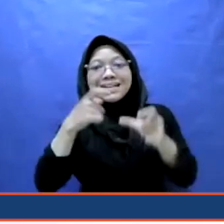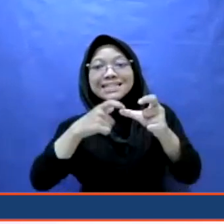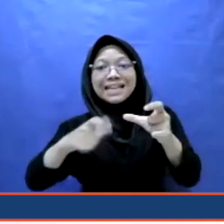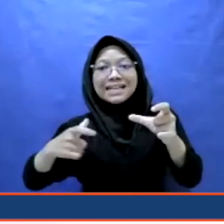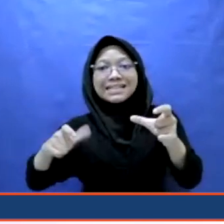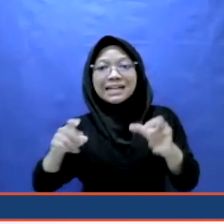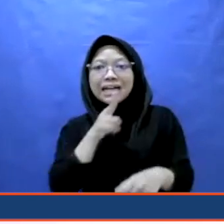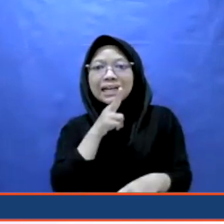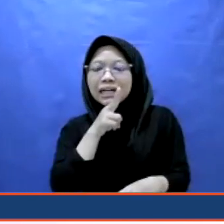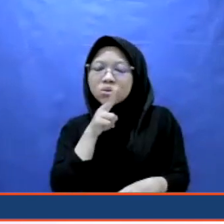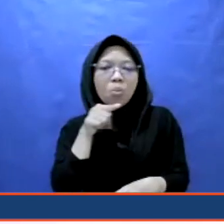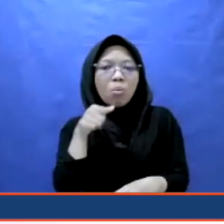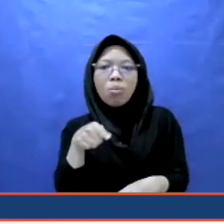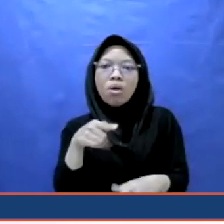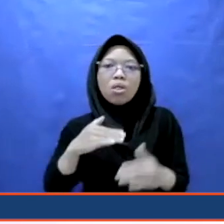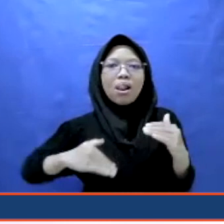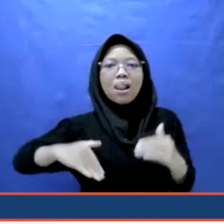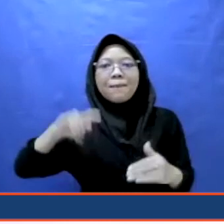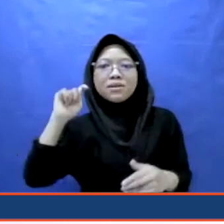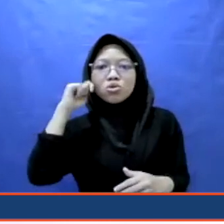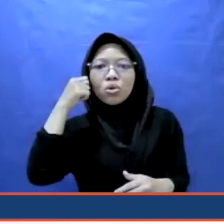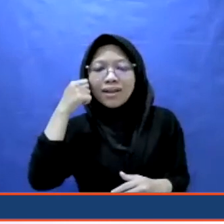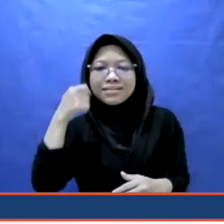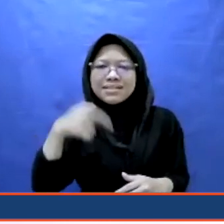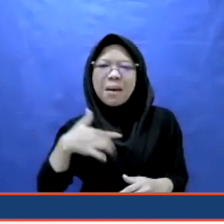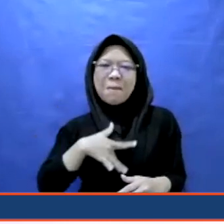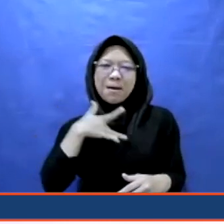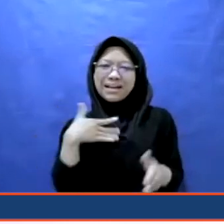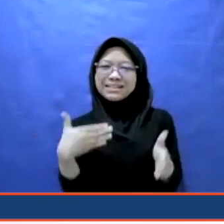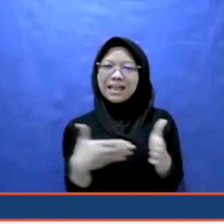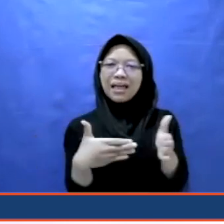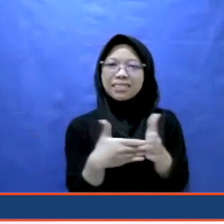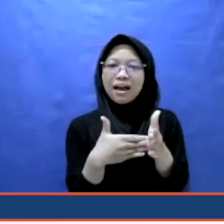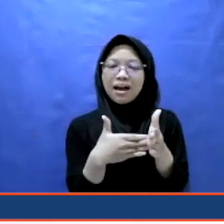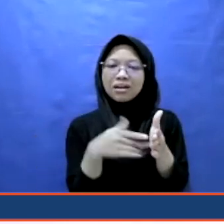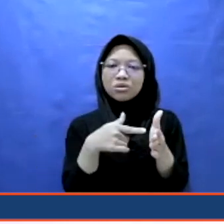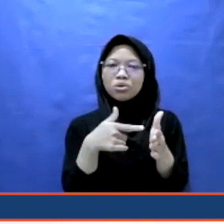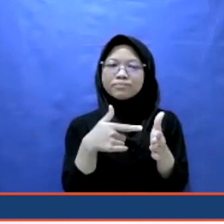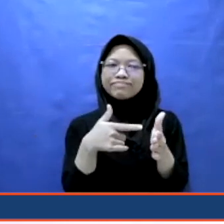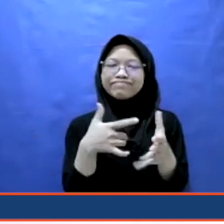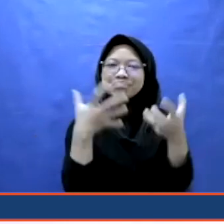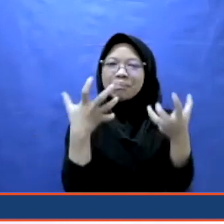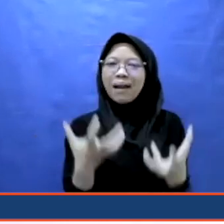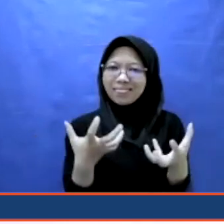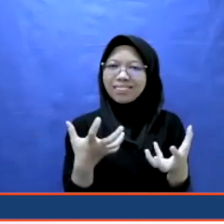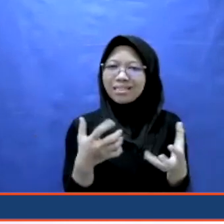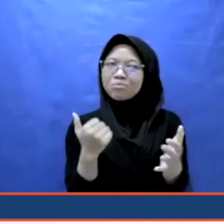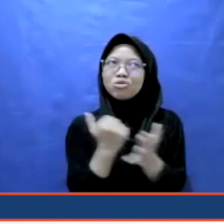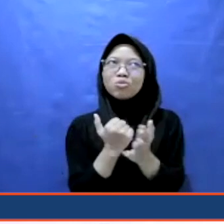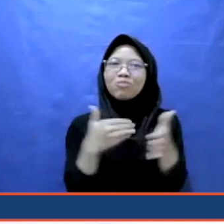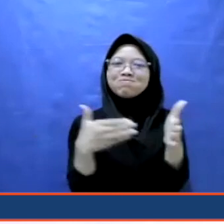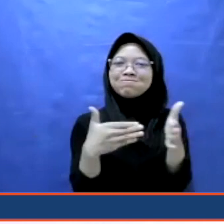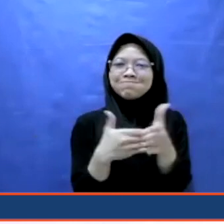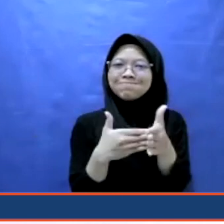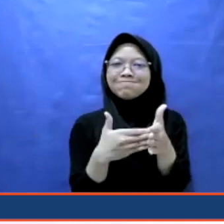bahasa Inggris ini jadi saya merasakan tantangannya cukup lumayan gitu ya Romance challenge untuk mengajar sastra